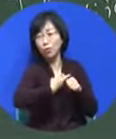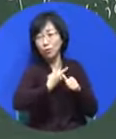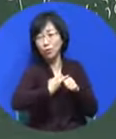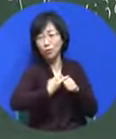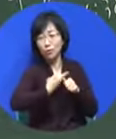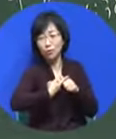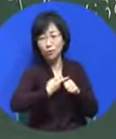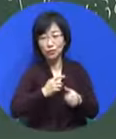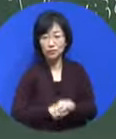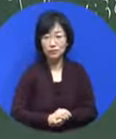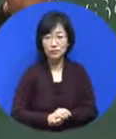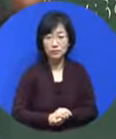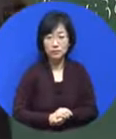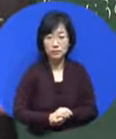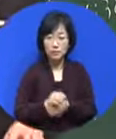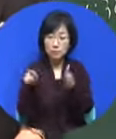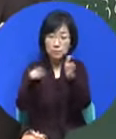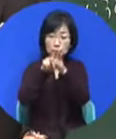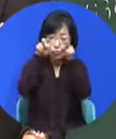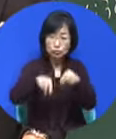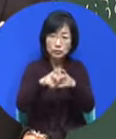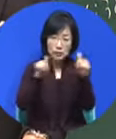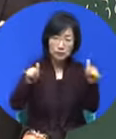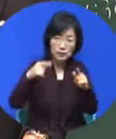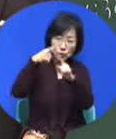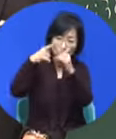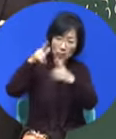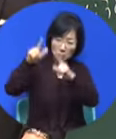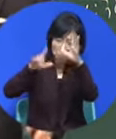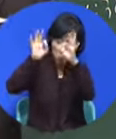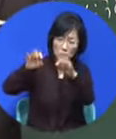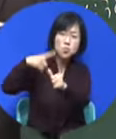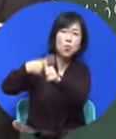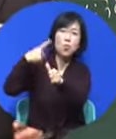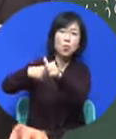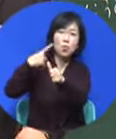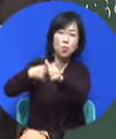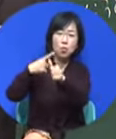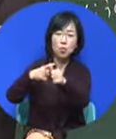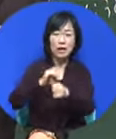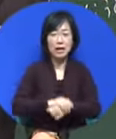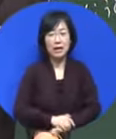거요 불신자들이 욕해요 교회를